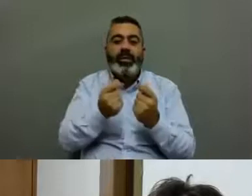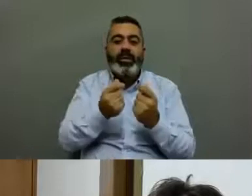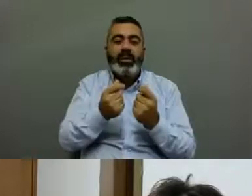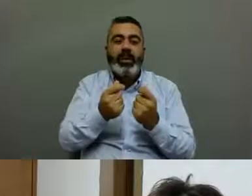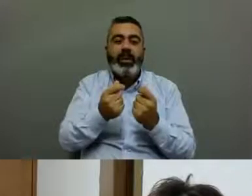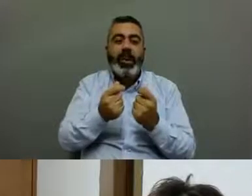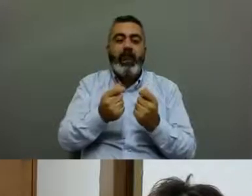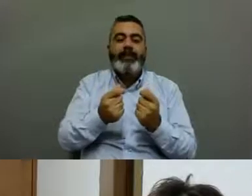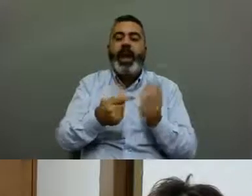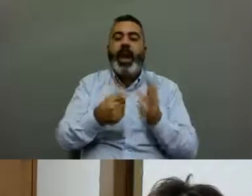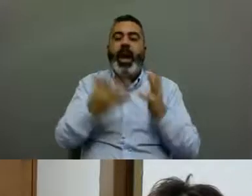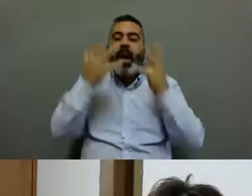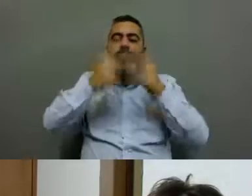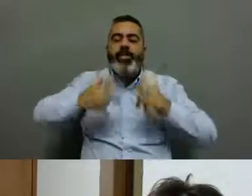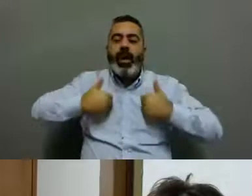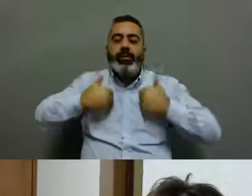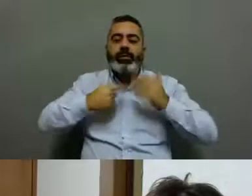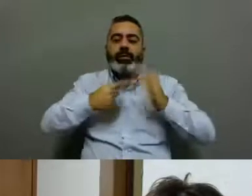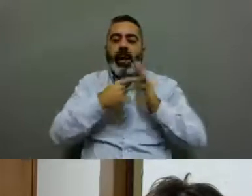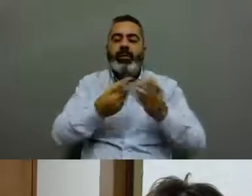δραματοθεραπευτικό χαρακτήρα και μέσα